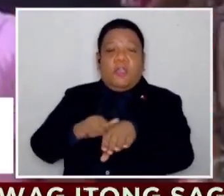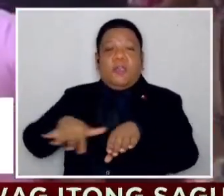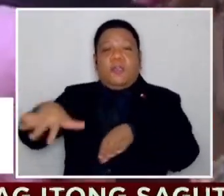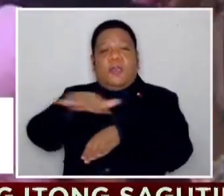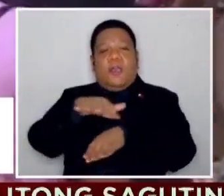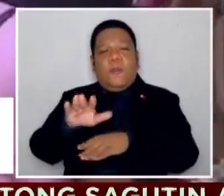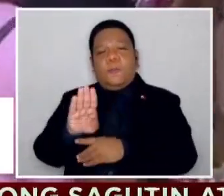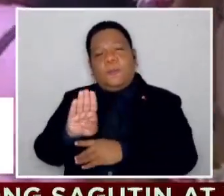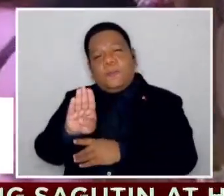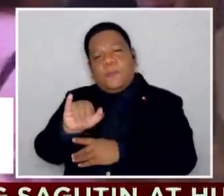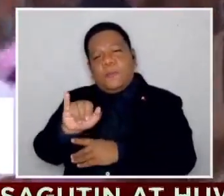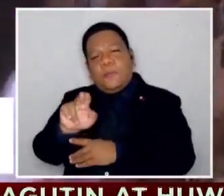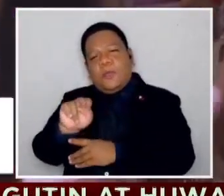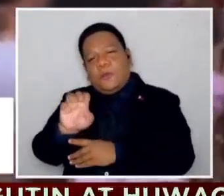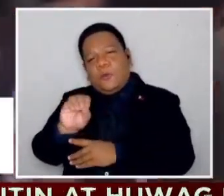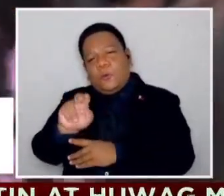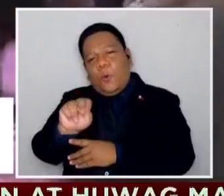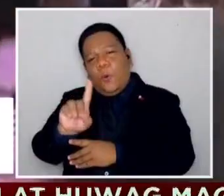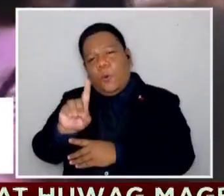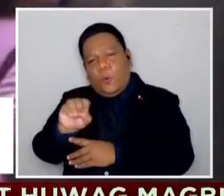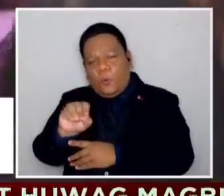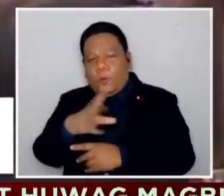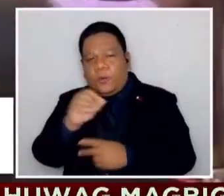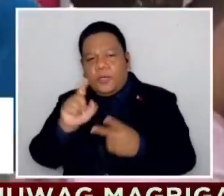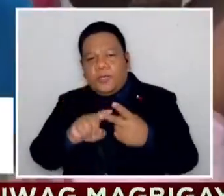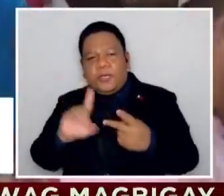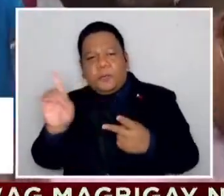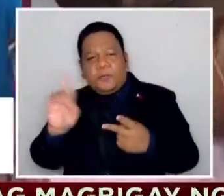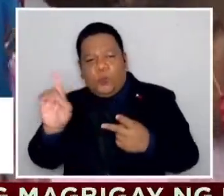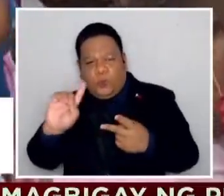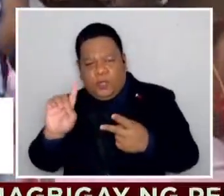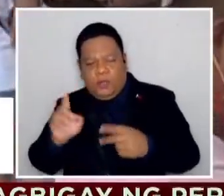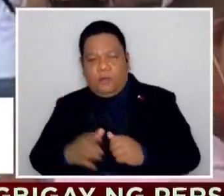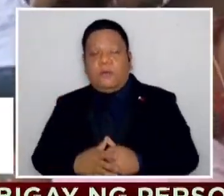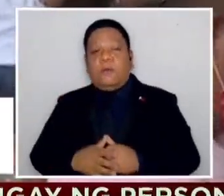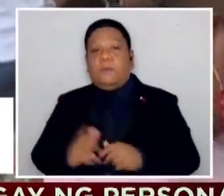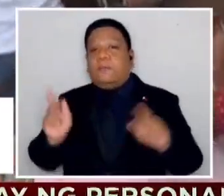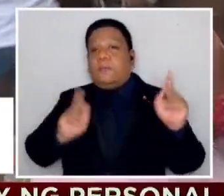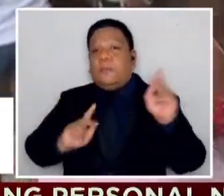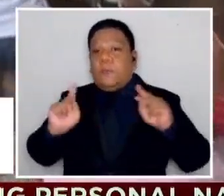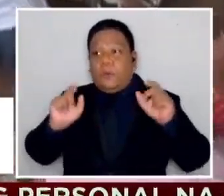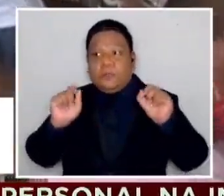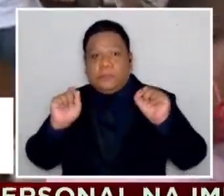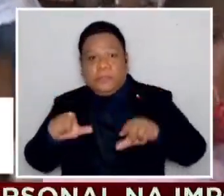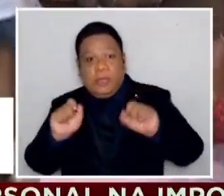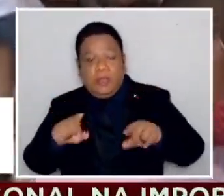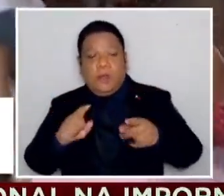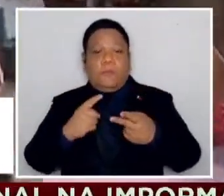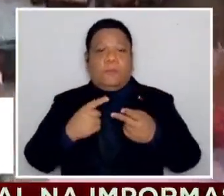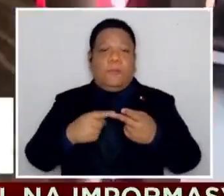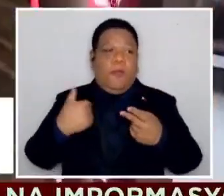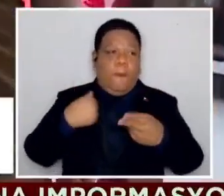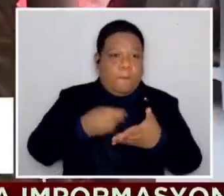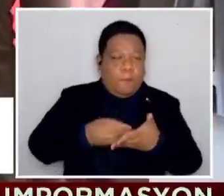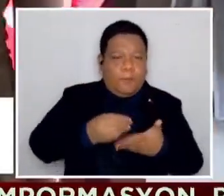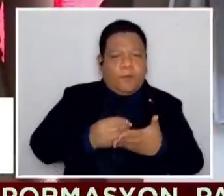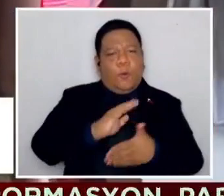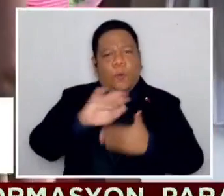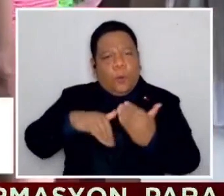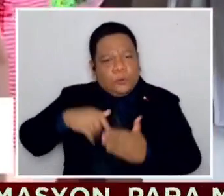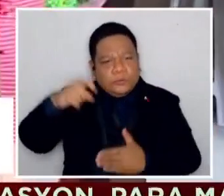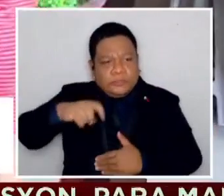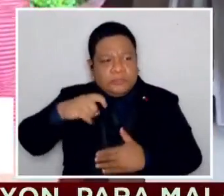Manila. Abala na rin ang mga vendor at mga mamimili. Lahat kasi ng kakailanganin mo ay meron dito mula sa mga damit,